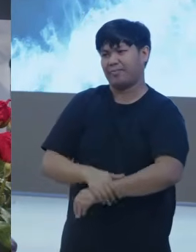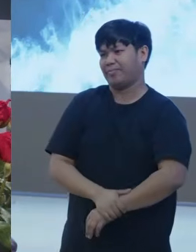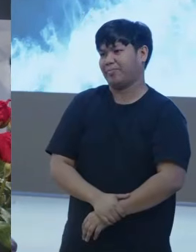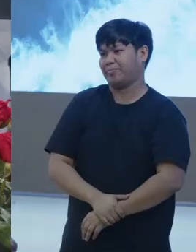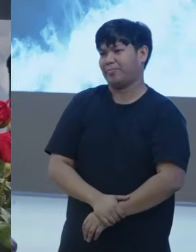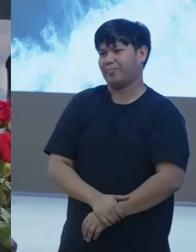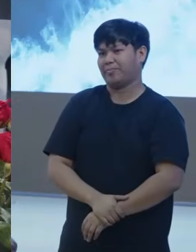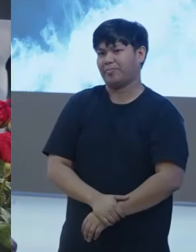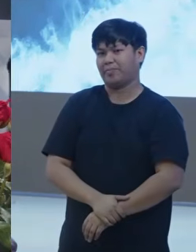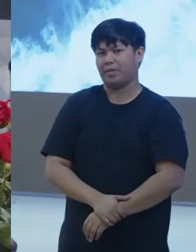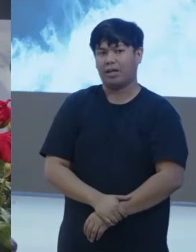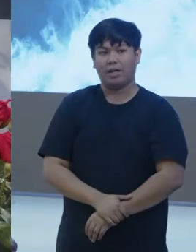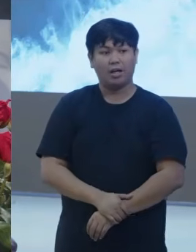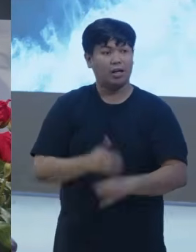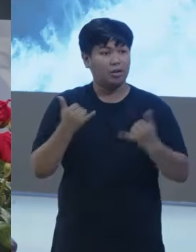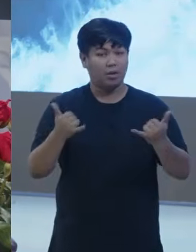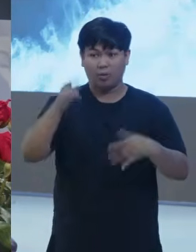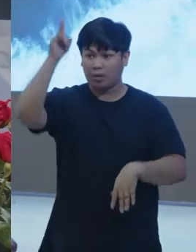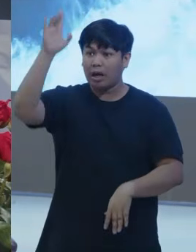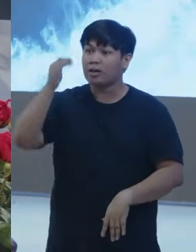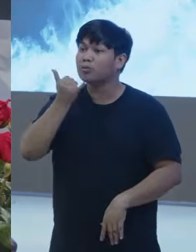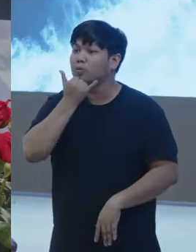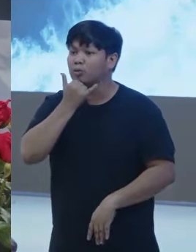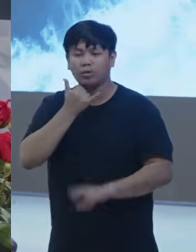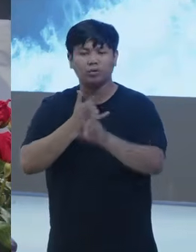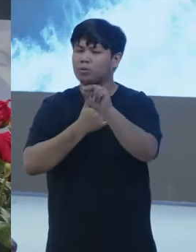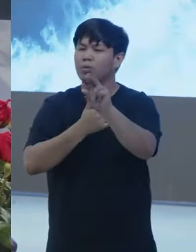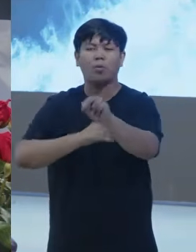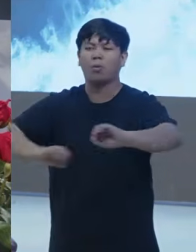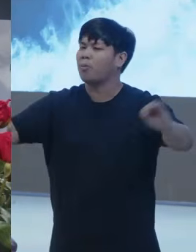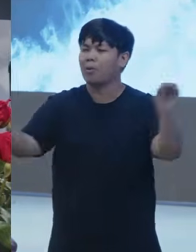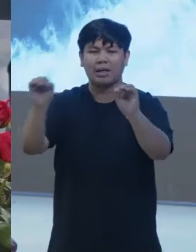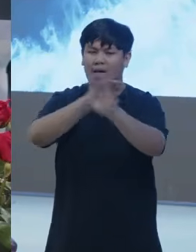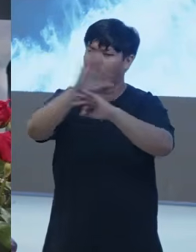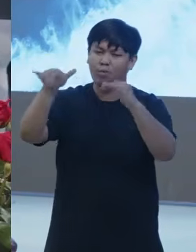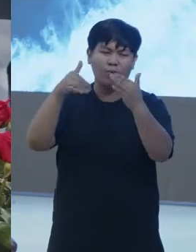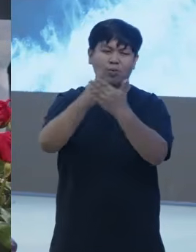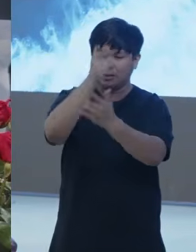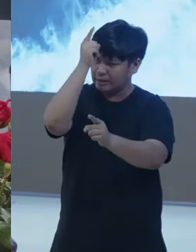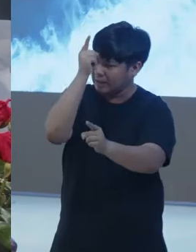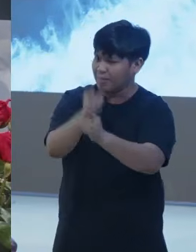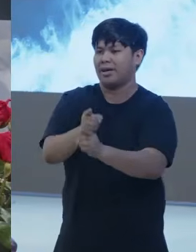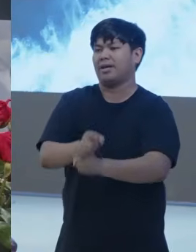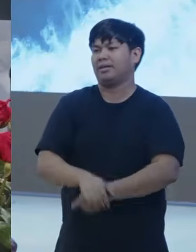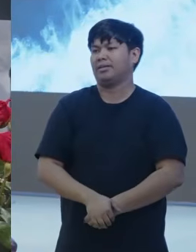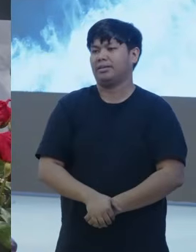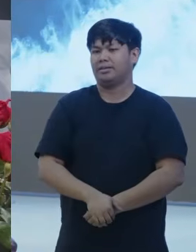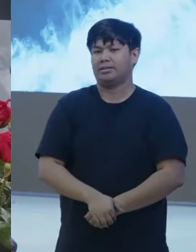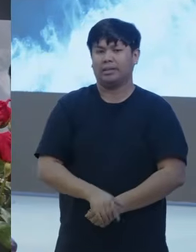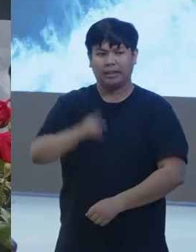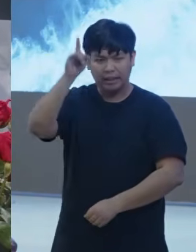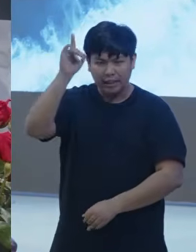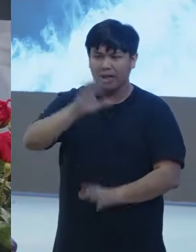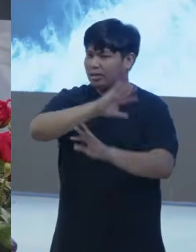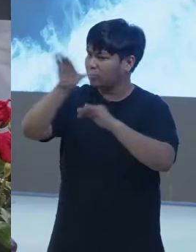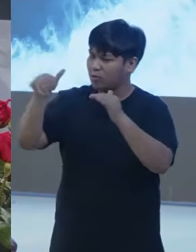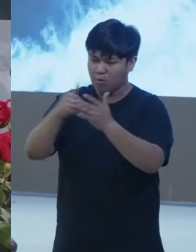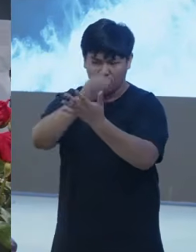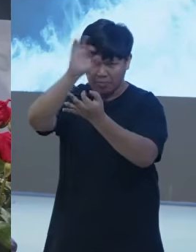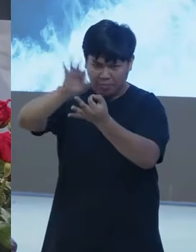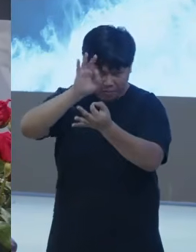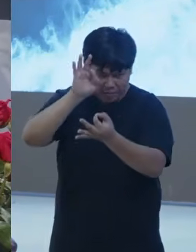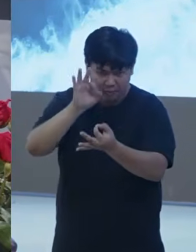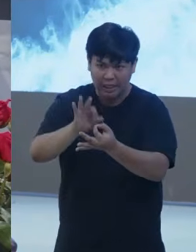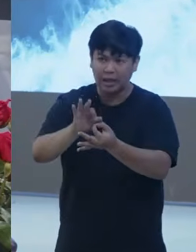tayo dapat ikagalit sa ating Panginoon. Ang lahat ng kanyang niloloob para sa atin ay mabuti para sa